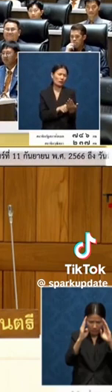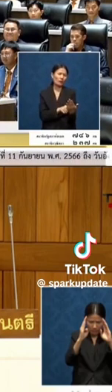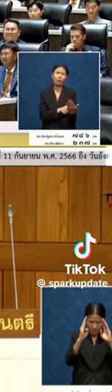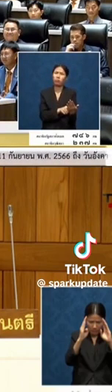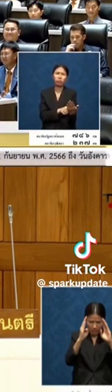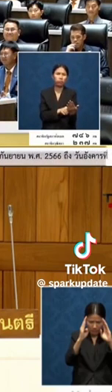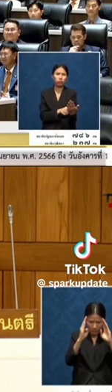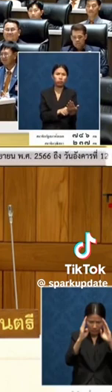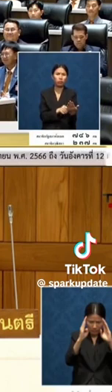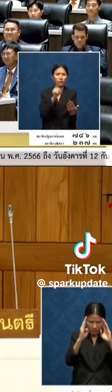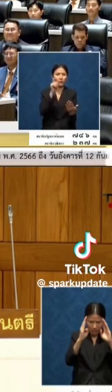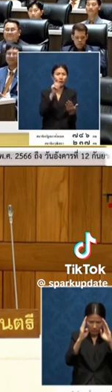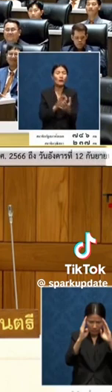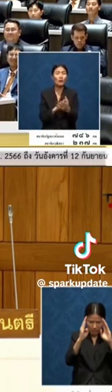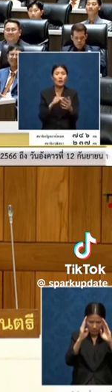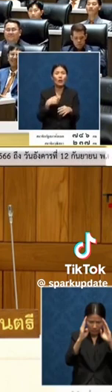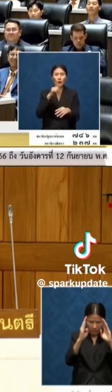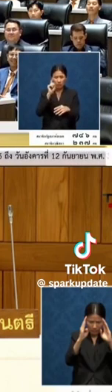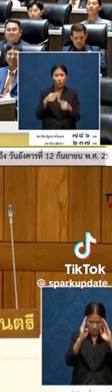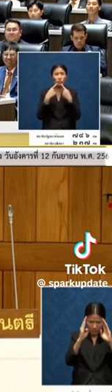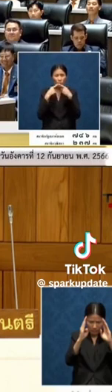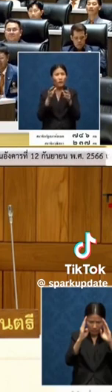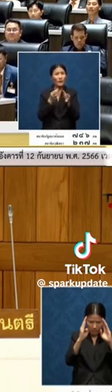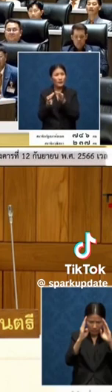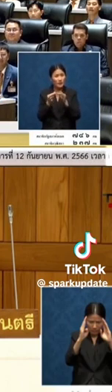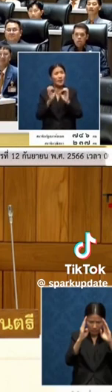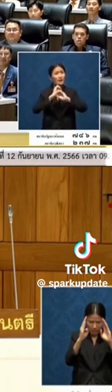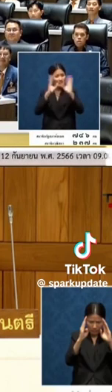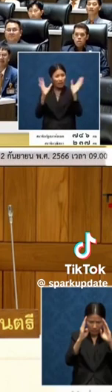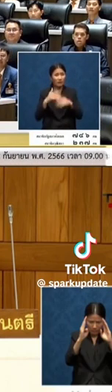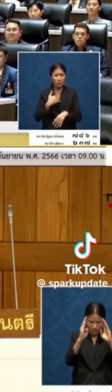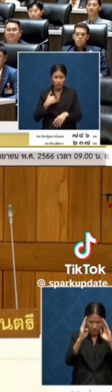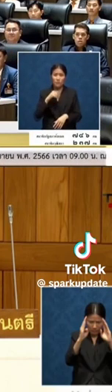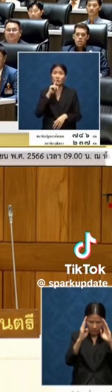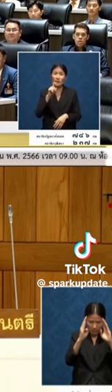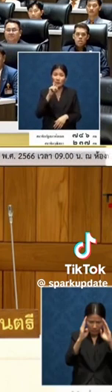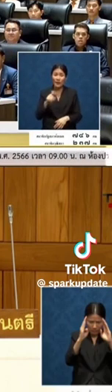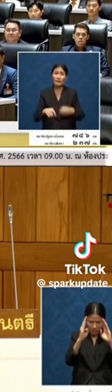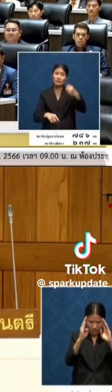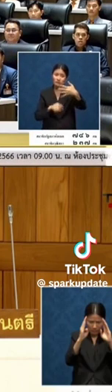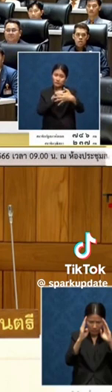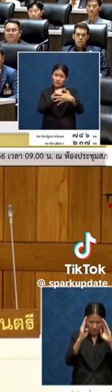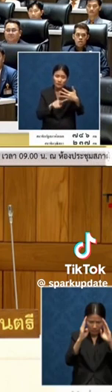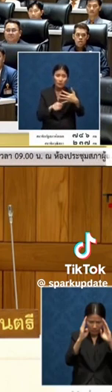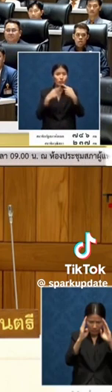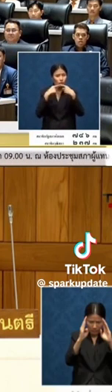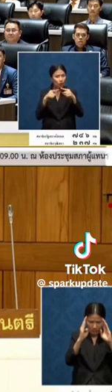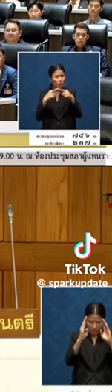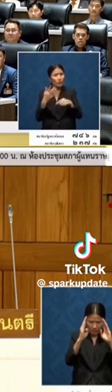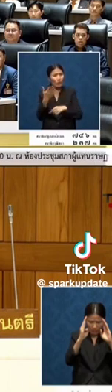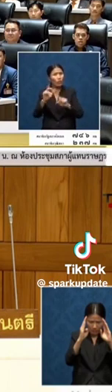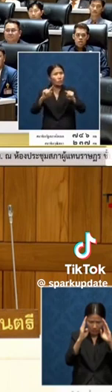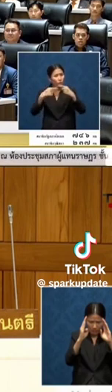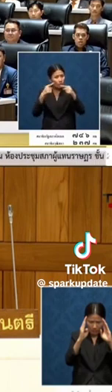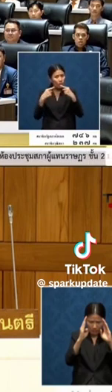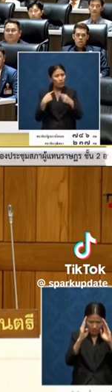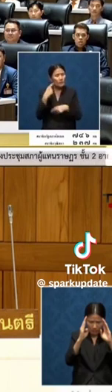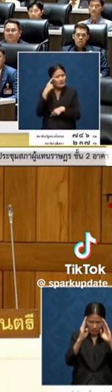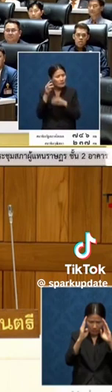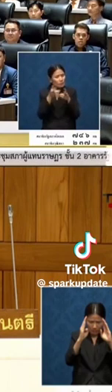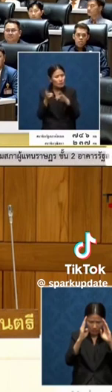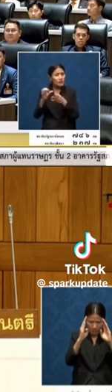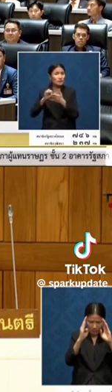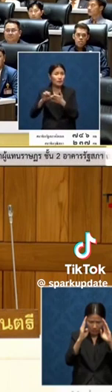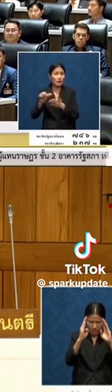างน้อยท่านต้องตอบให้ชัดว่าในประเด็นใหญ่ๆที่ผมถามไป5ข้อเนี่ยท่านจะมีทิศทางในการแก้ไขปัญหาอย่างไ